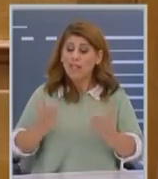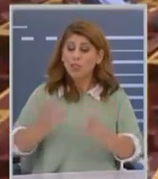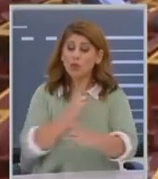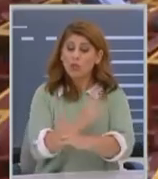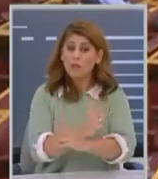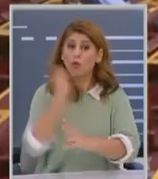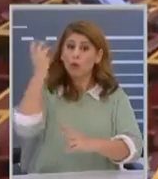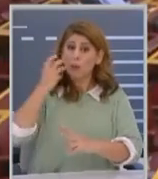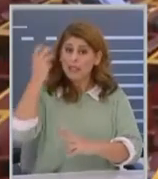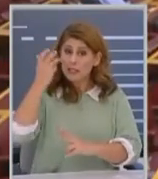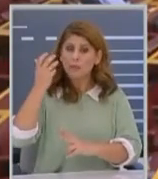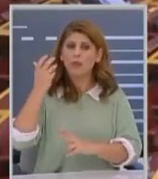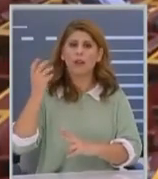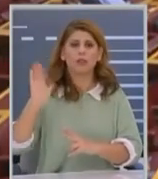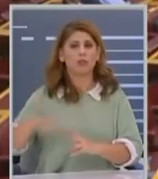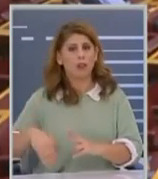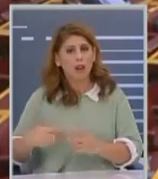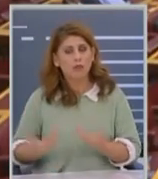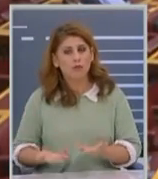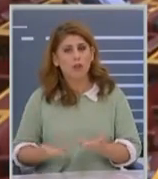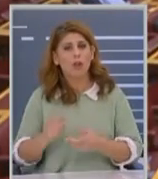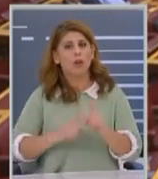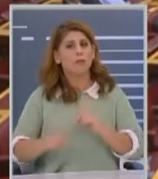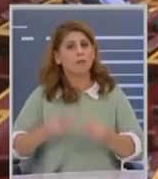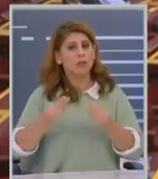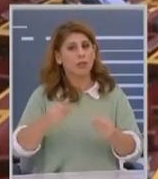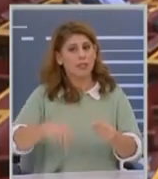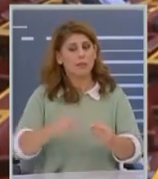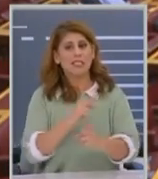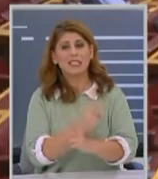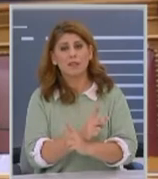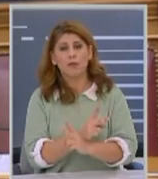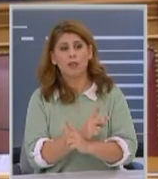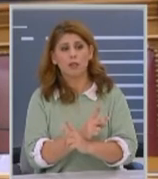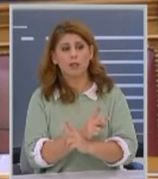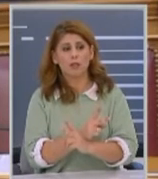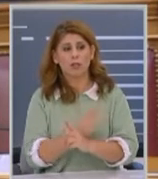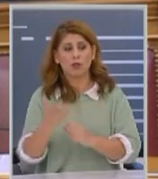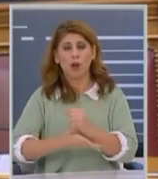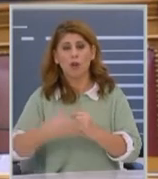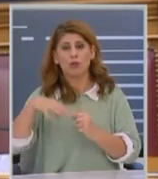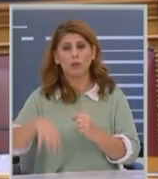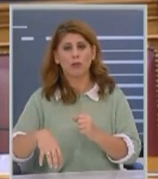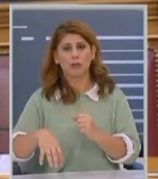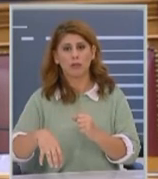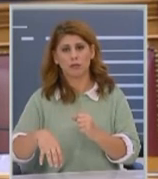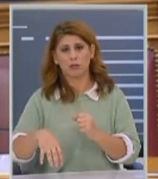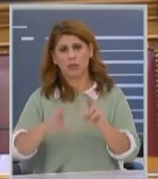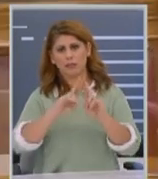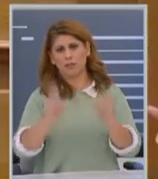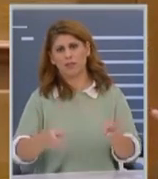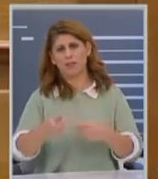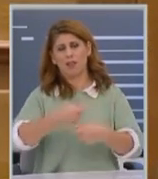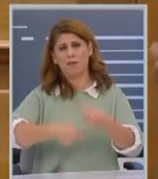από τον επιστήμονά του. Και τελικά, ποιος παρέχει σήμερα συμβουλές γεωτεχνικά στον αγροτικό χώρο? Τα καταστήματα